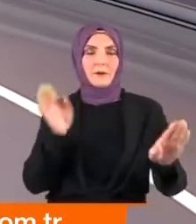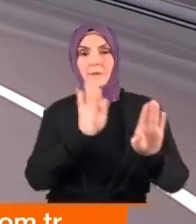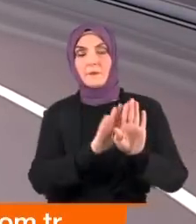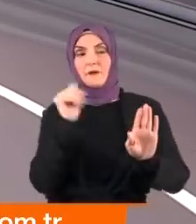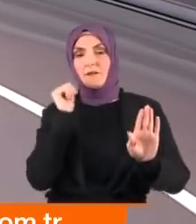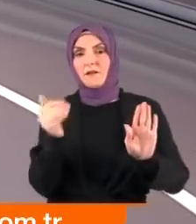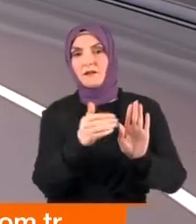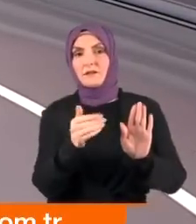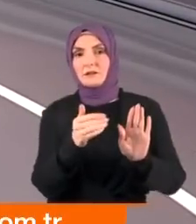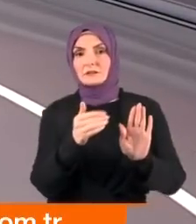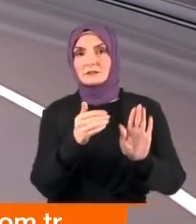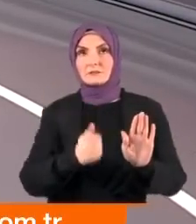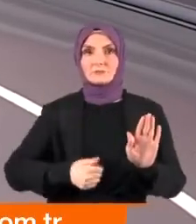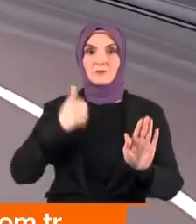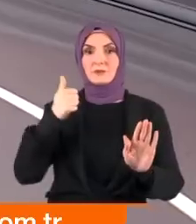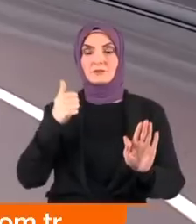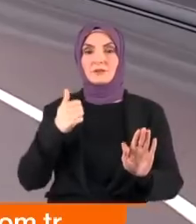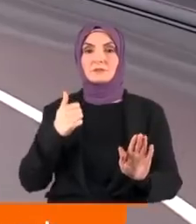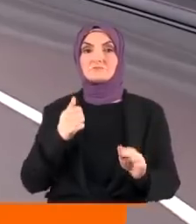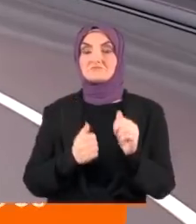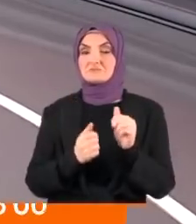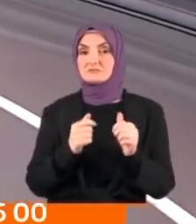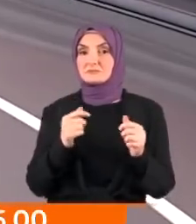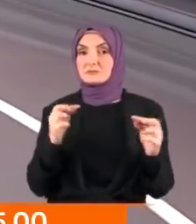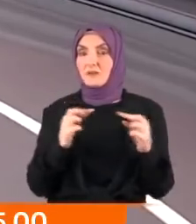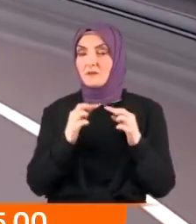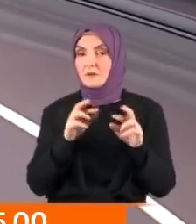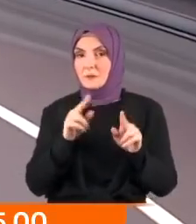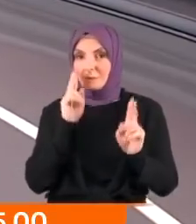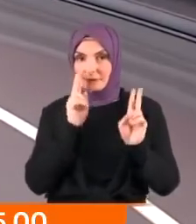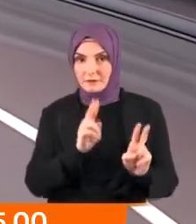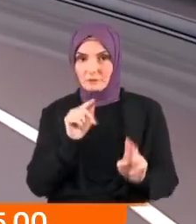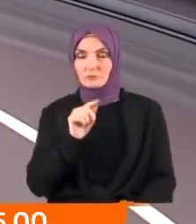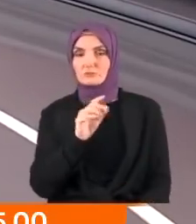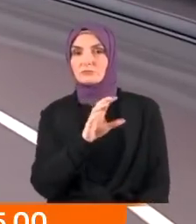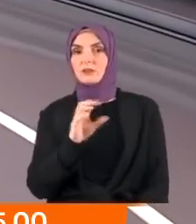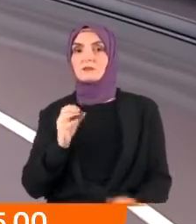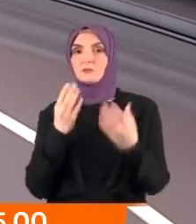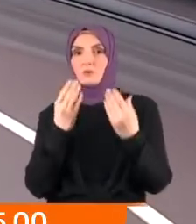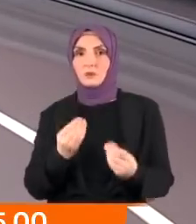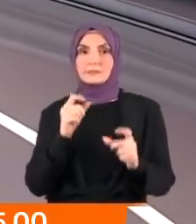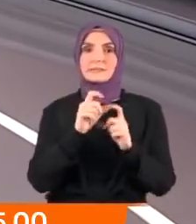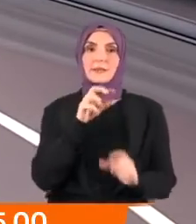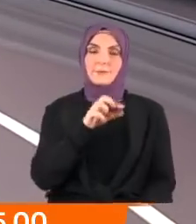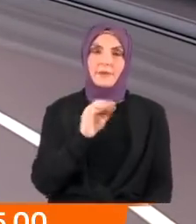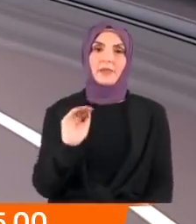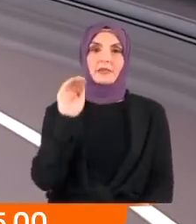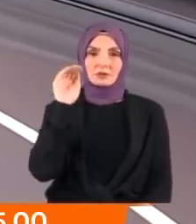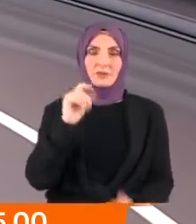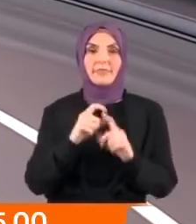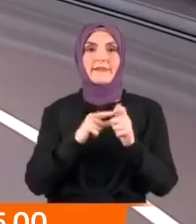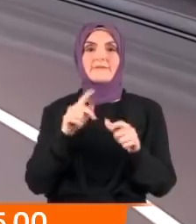kulislere de sızdı. Açıklanan CHP listelerinde Saadet, Deva, Gelecek ve Demokrat Parti adaylarına 40 kontenjan